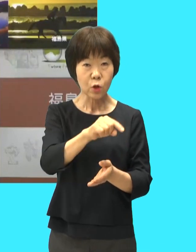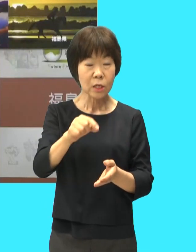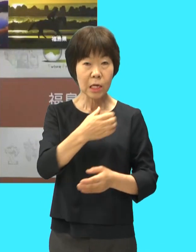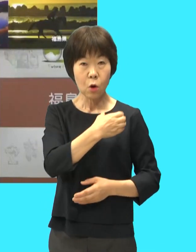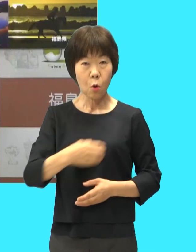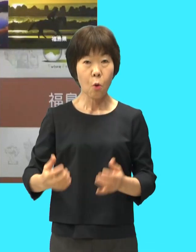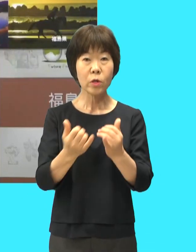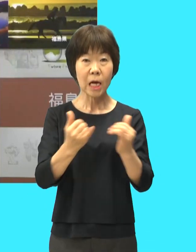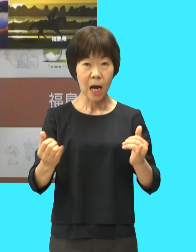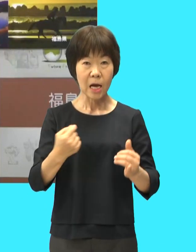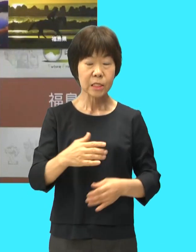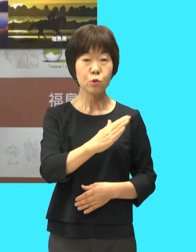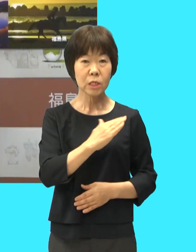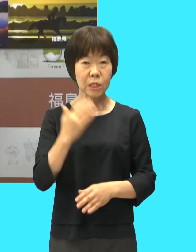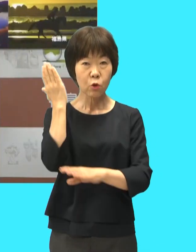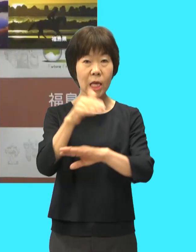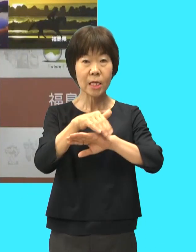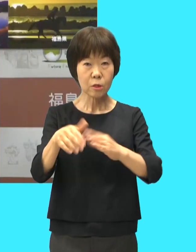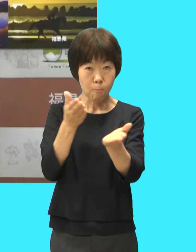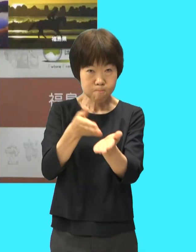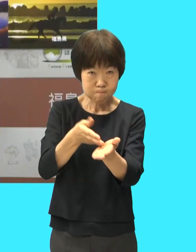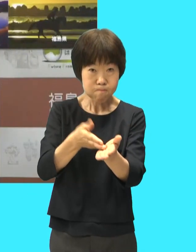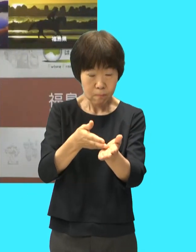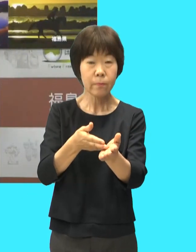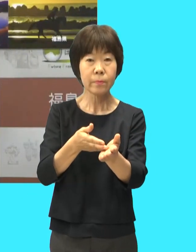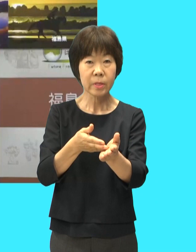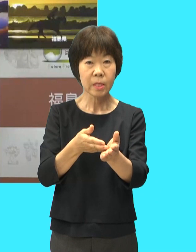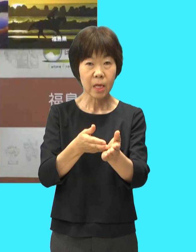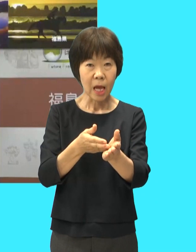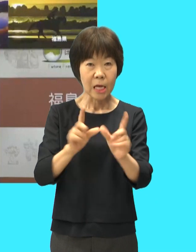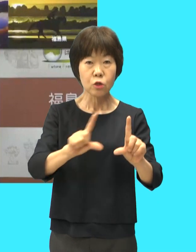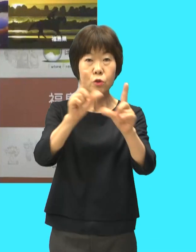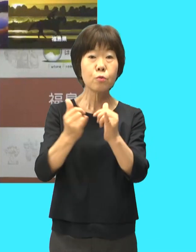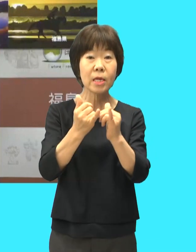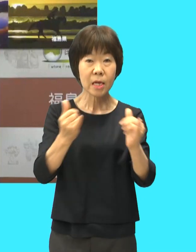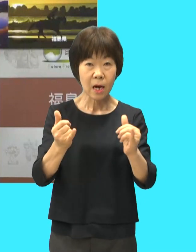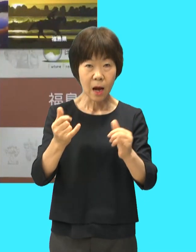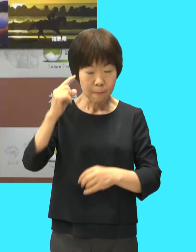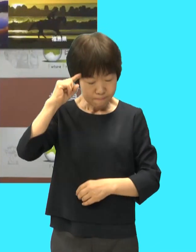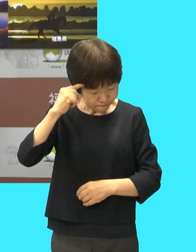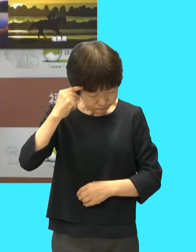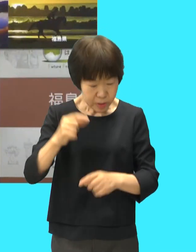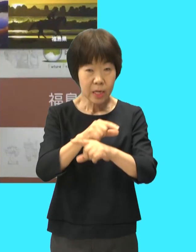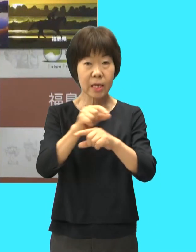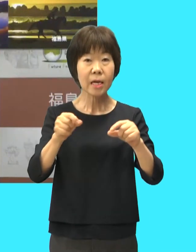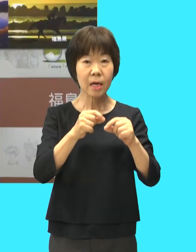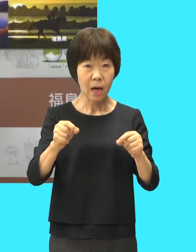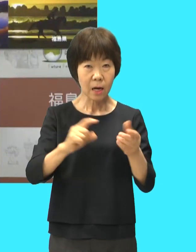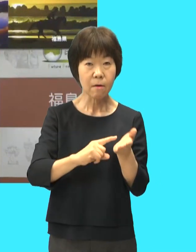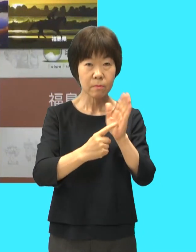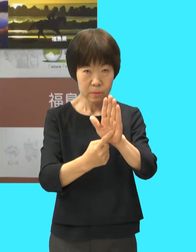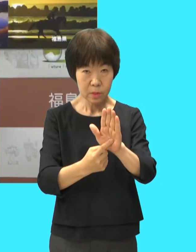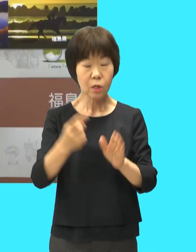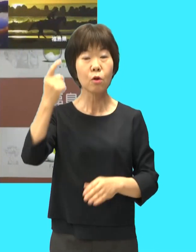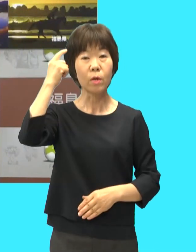が自分たちの政策を訴えそして選挙民が宿流のケッター下された結果だと